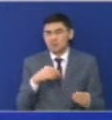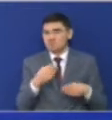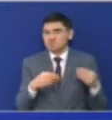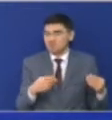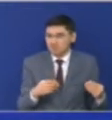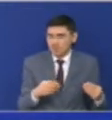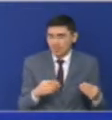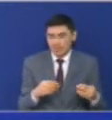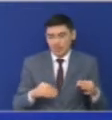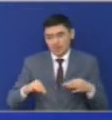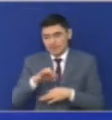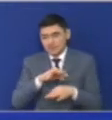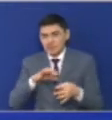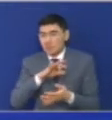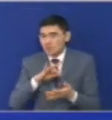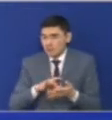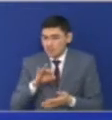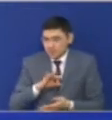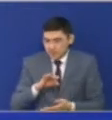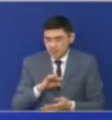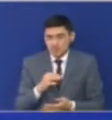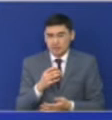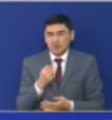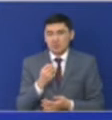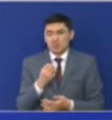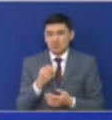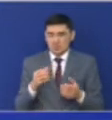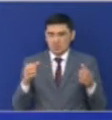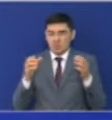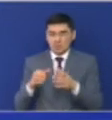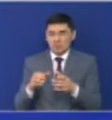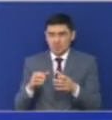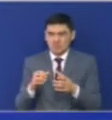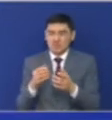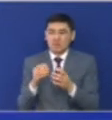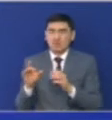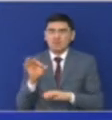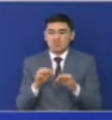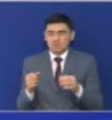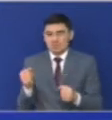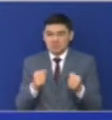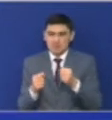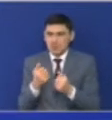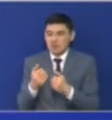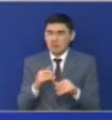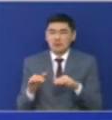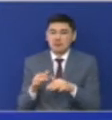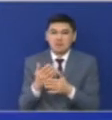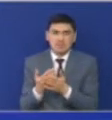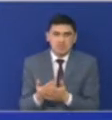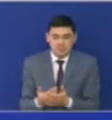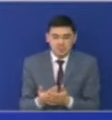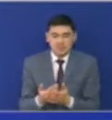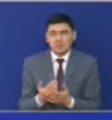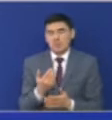о внесении изменений в персональный состав антитеррористической и межведомственной комиссии по профилактике правонарушений. Кроме того, на